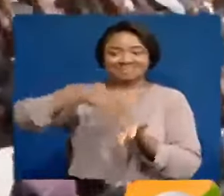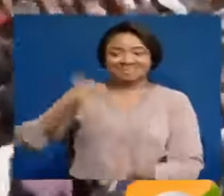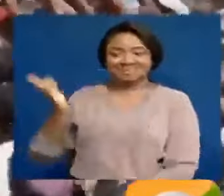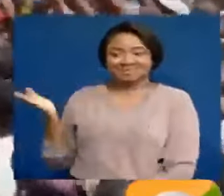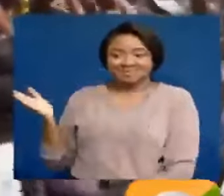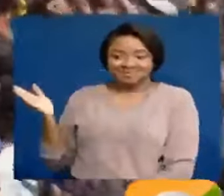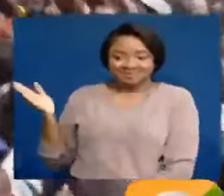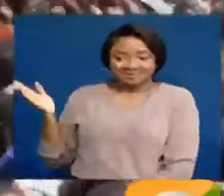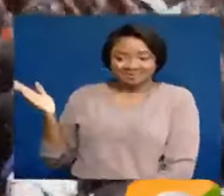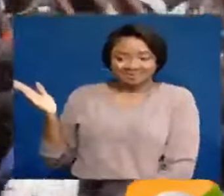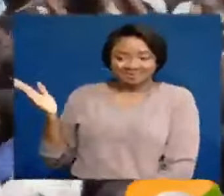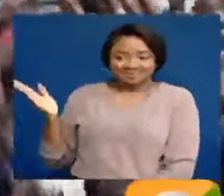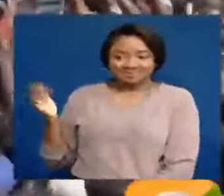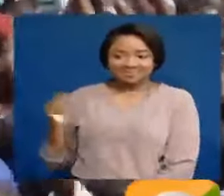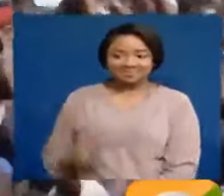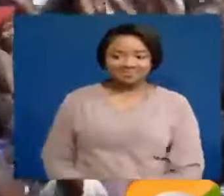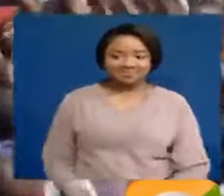anga.